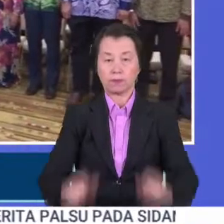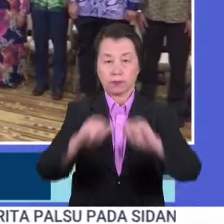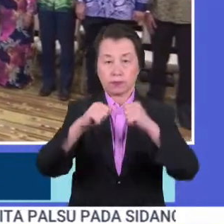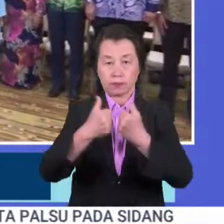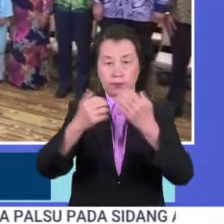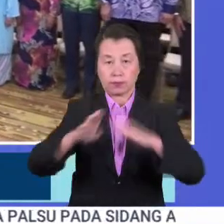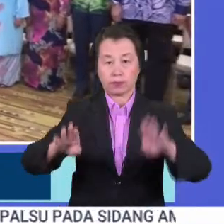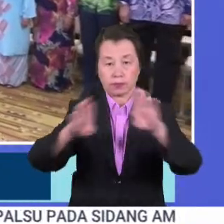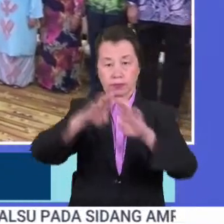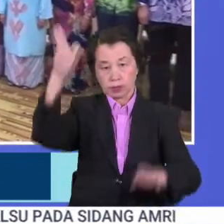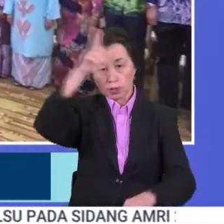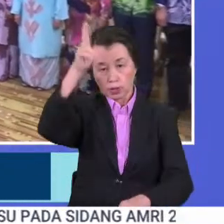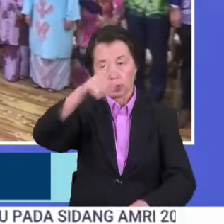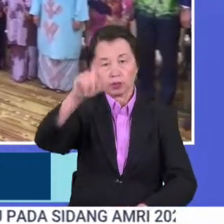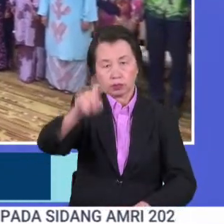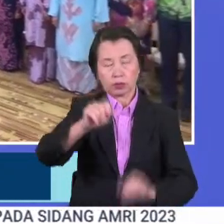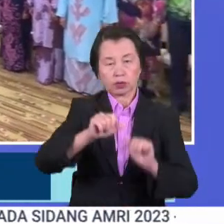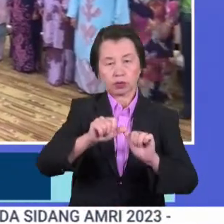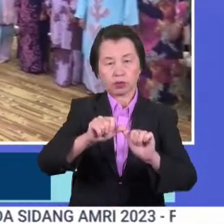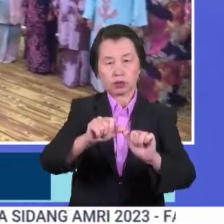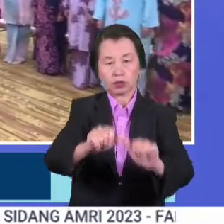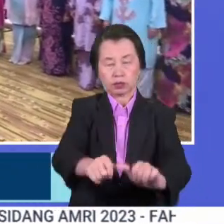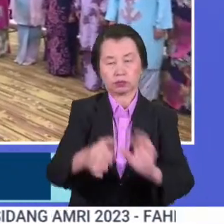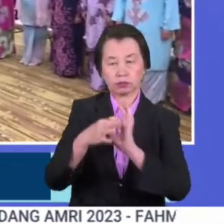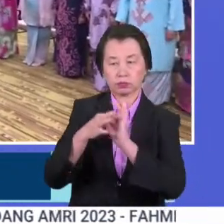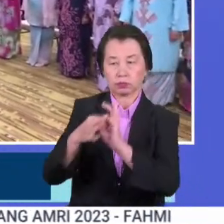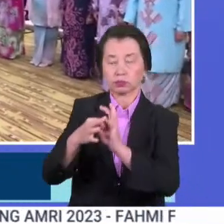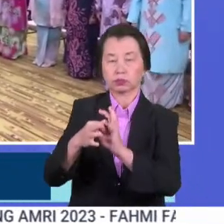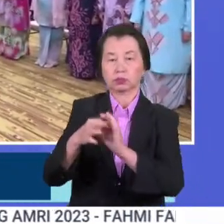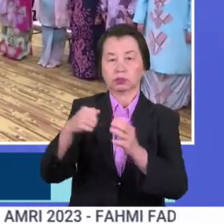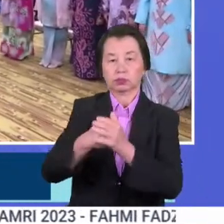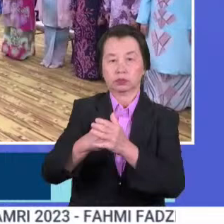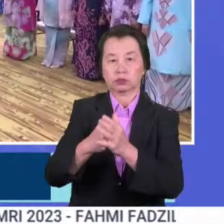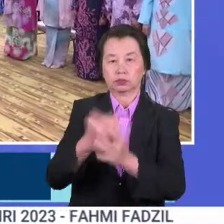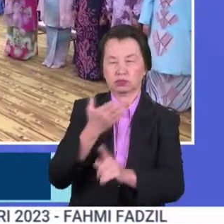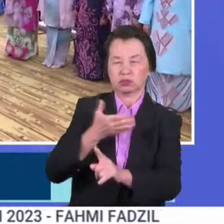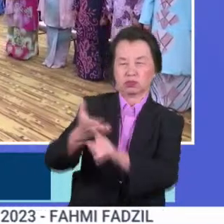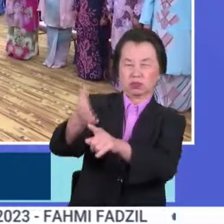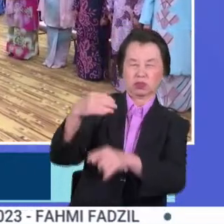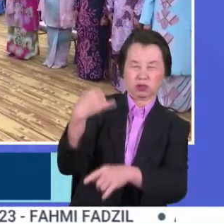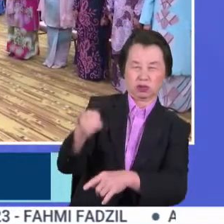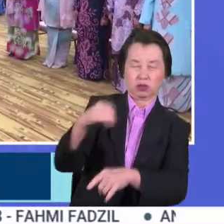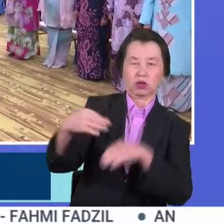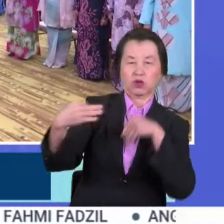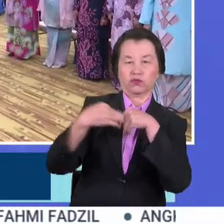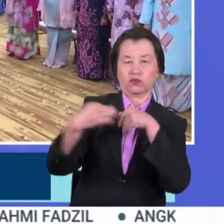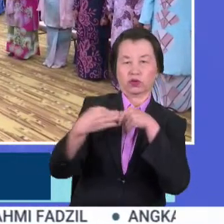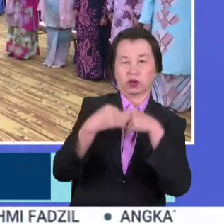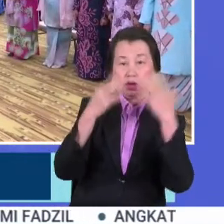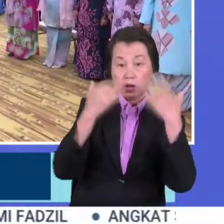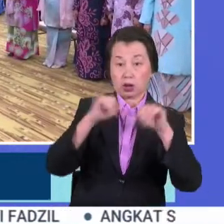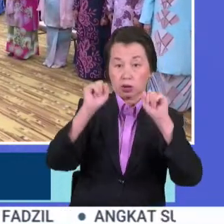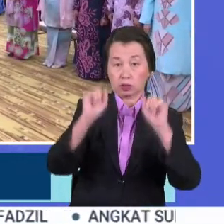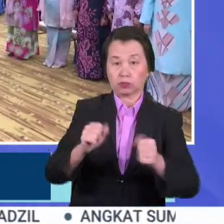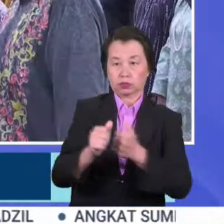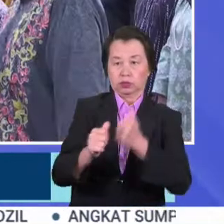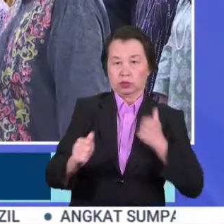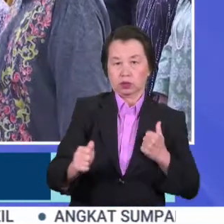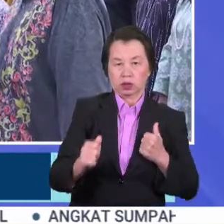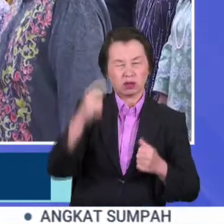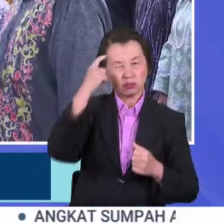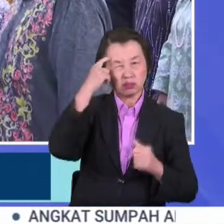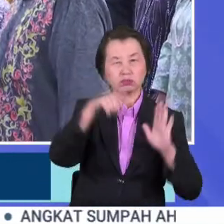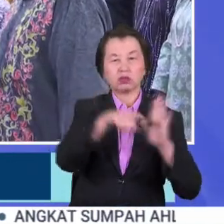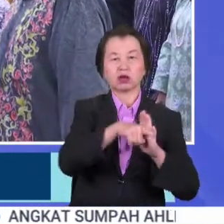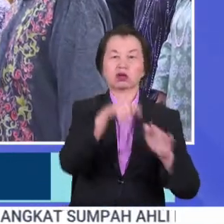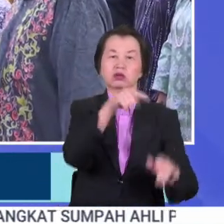Agensi Berita Kerajaan perlu teruskan bekerjasama dalam menangkis tomahan dan fitnah agar dapat menolak tanggapan